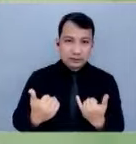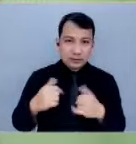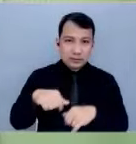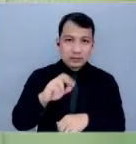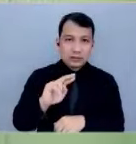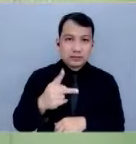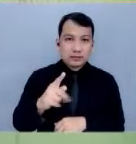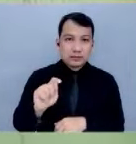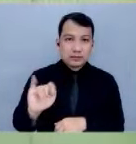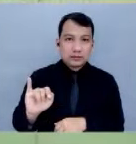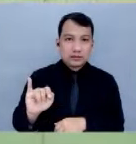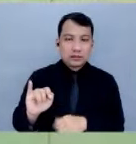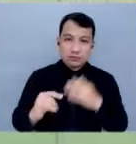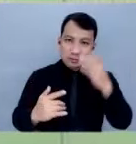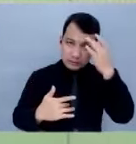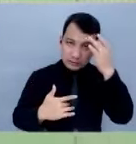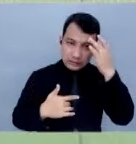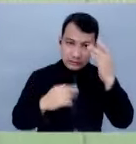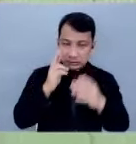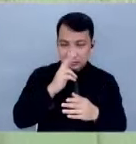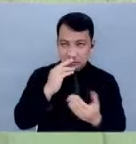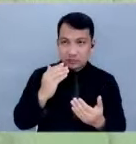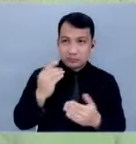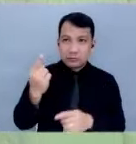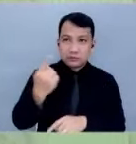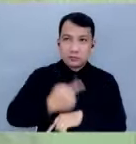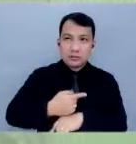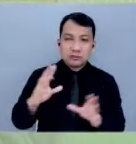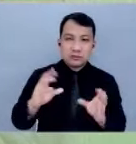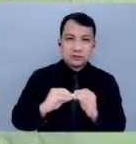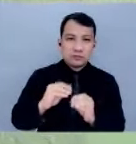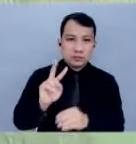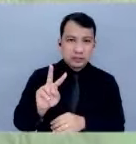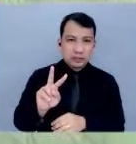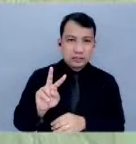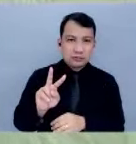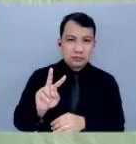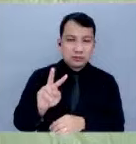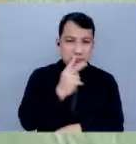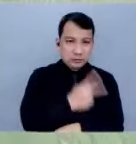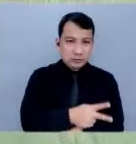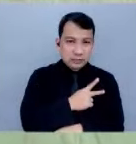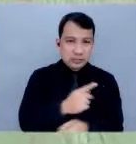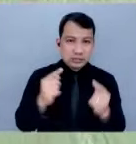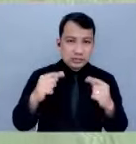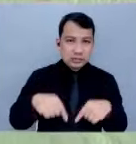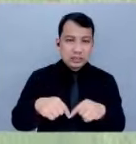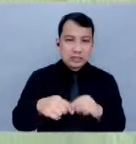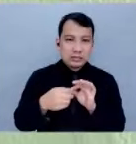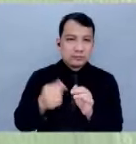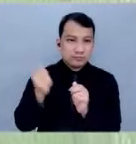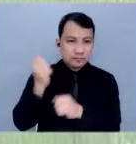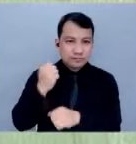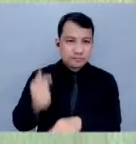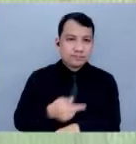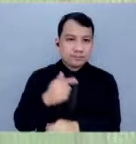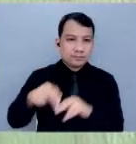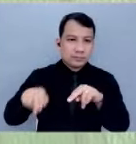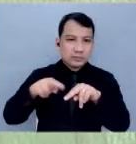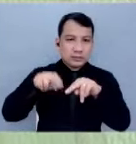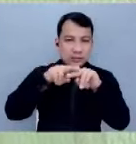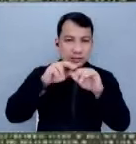sa leptospirosis. Kada araw umaabot doon sa 2 pasyente ang na-admit dito at inaasahang tataas pa yan ngayong